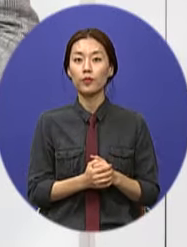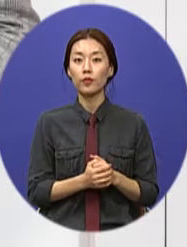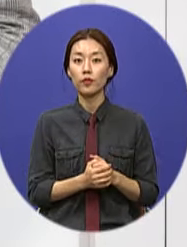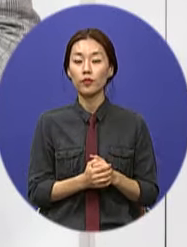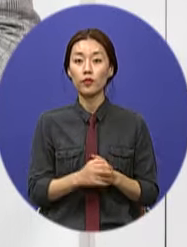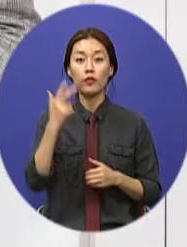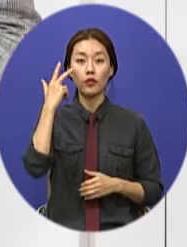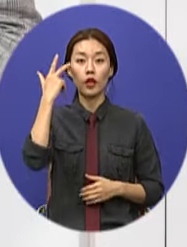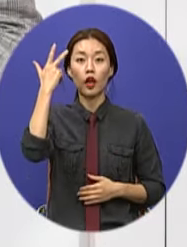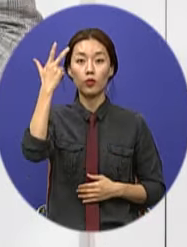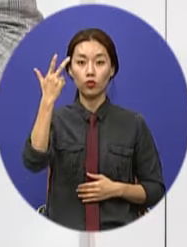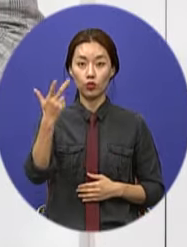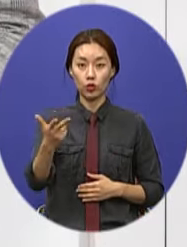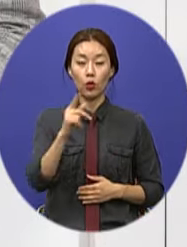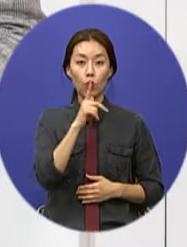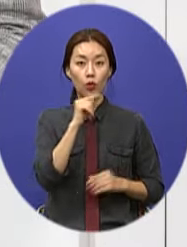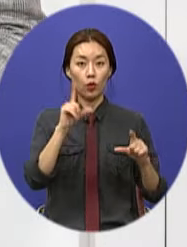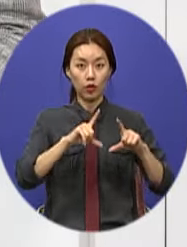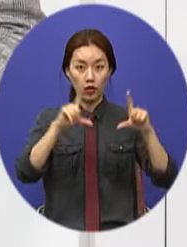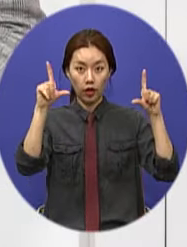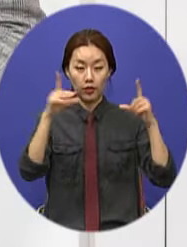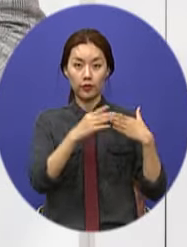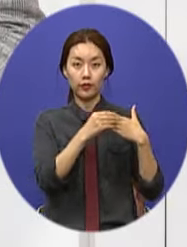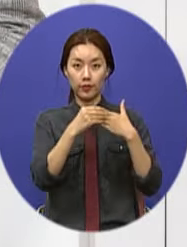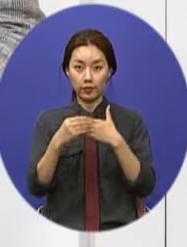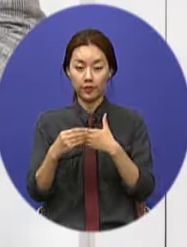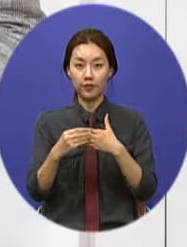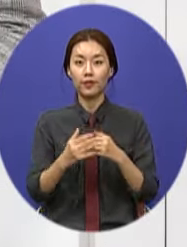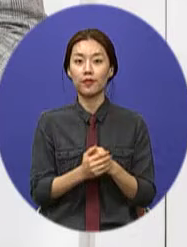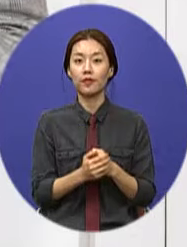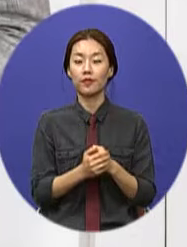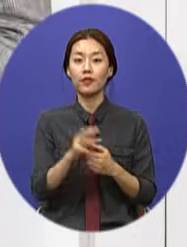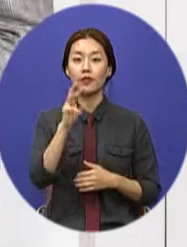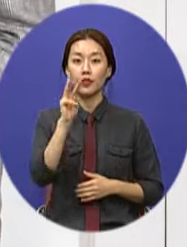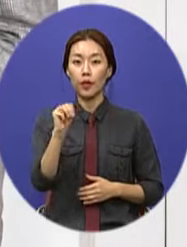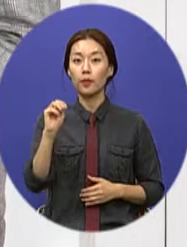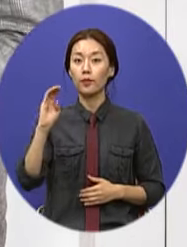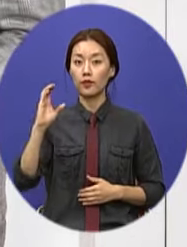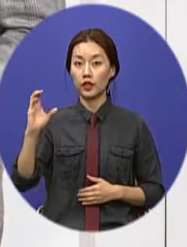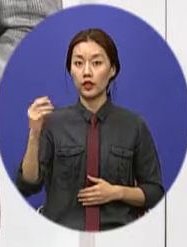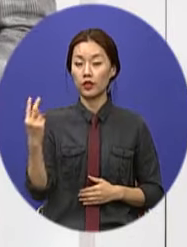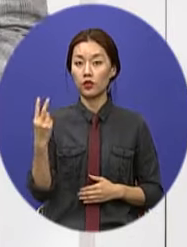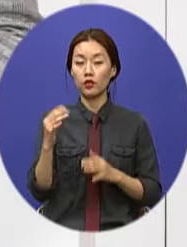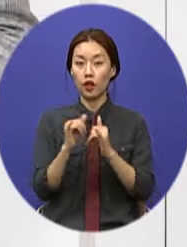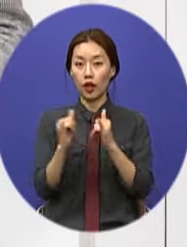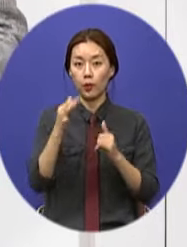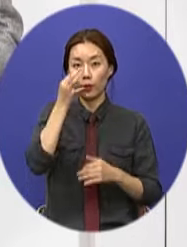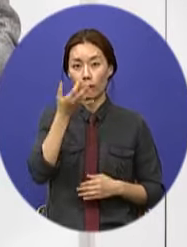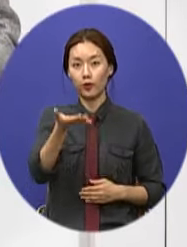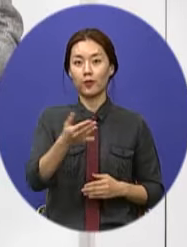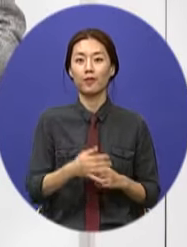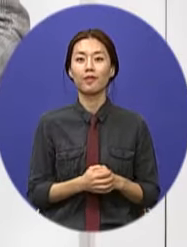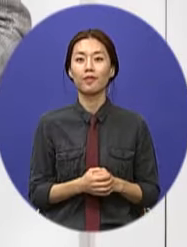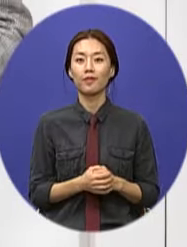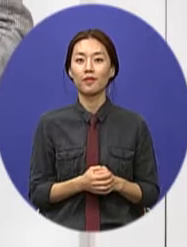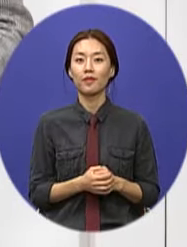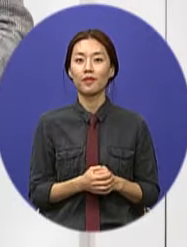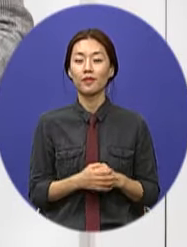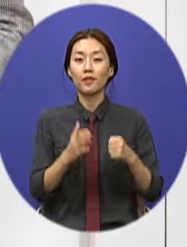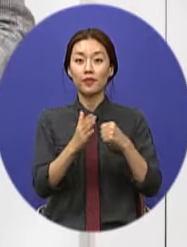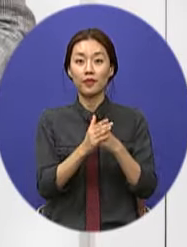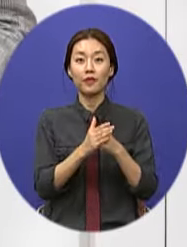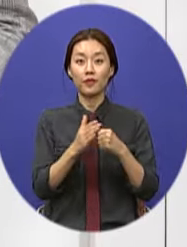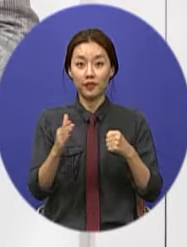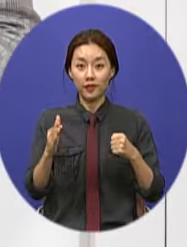바로 다음 주 네. 월요일 날 진행하시는 우리 진행자분들의 뮤직비디오를 네. 오늘 저희가 보여드리거든요. 네.